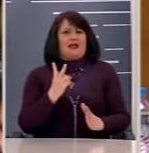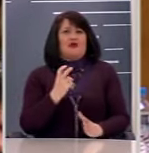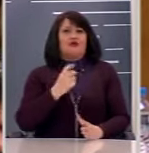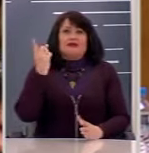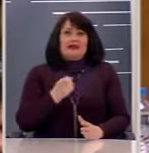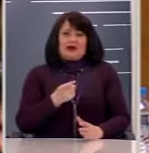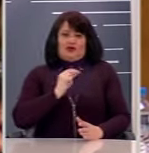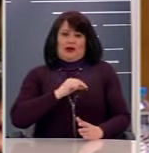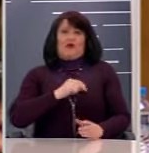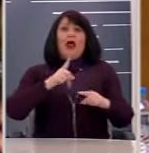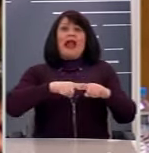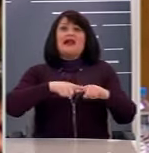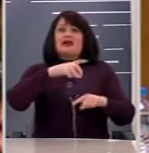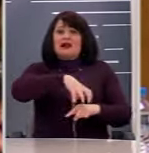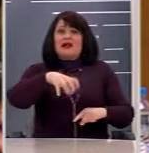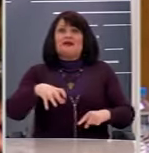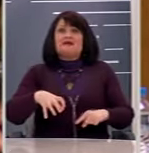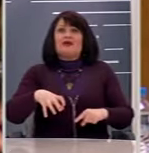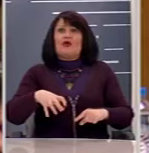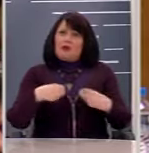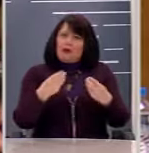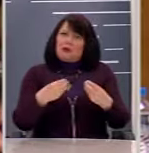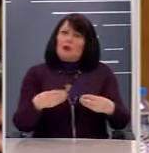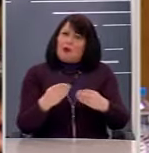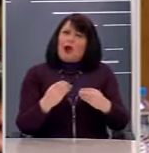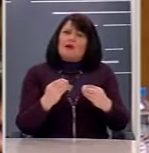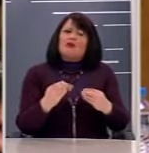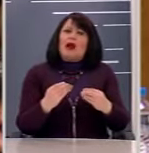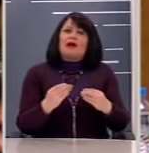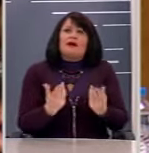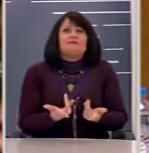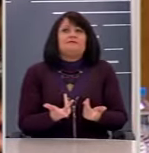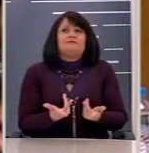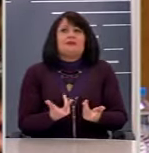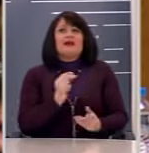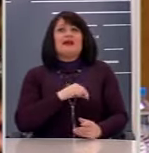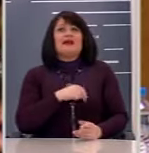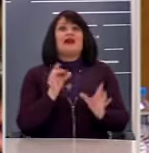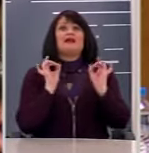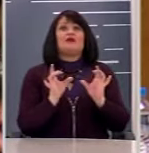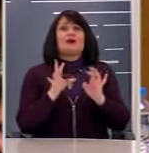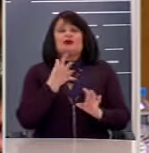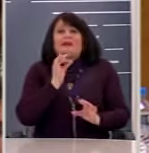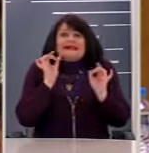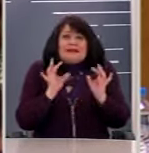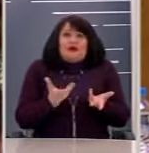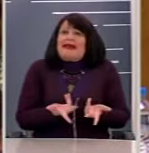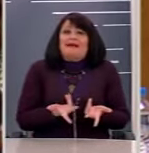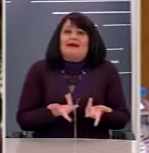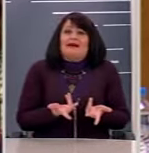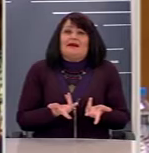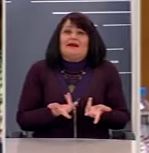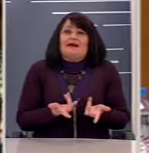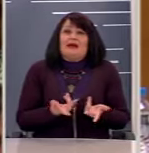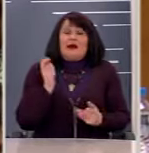20% και οι ελληνικές επίσης παραγωγικές παρουσιάζουν κέρδη και αυτοί δεν παρουσιάζουν σχεδόν κέρδη? Κάτω από την ανοχή